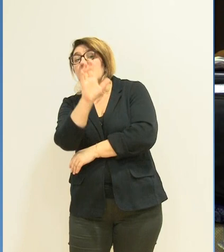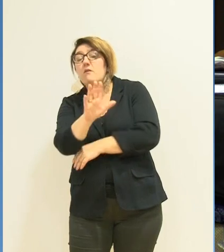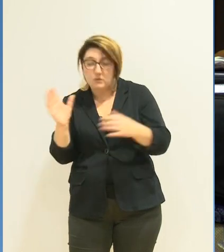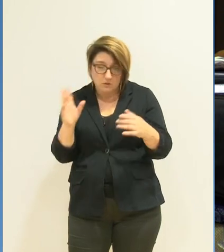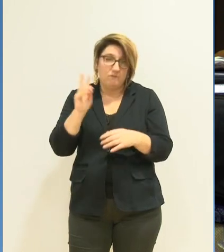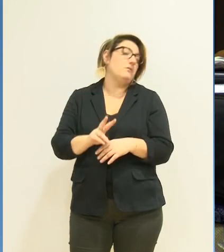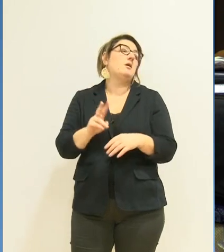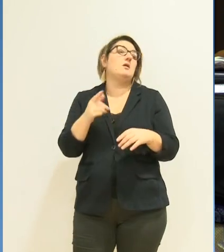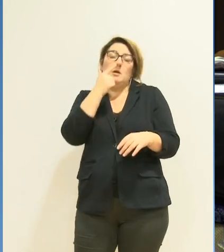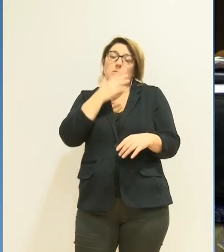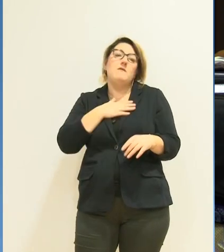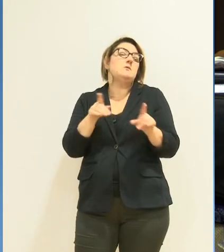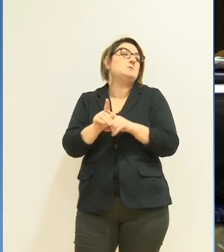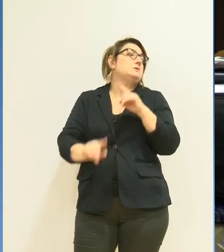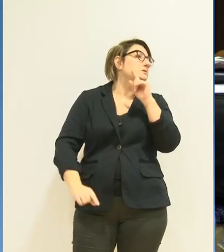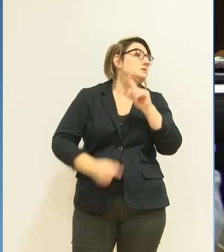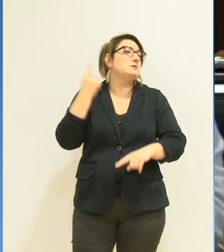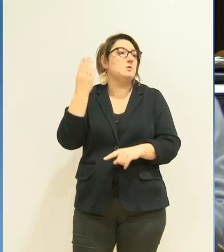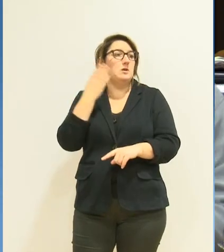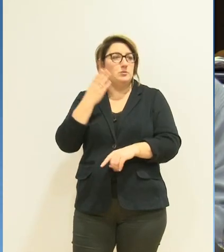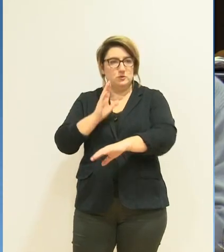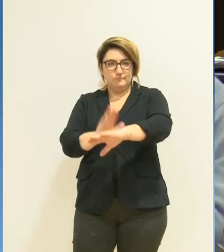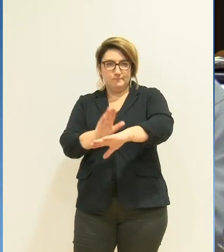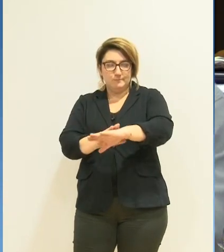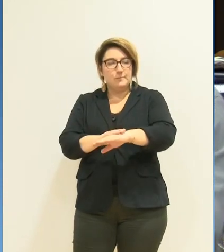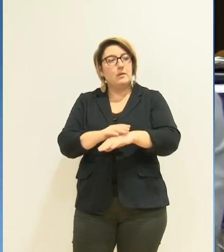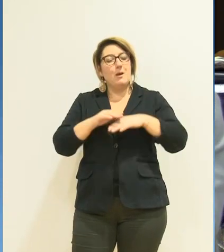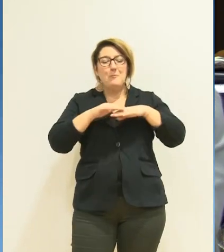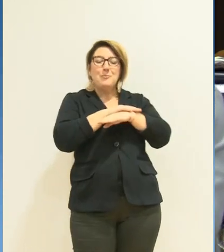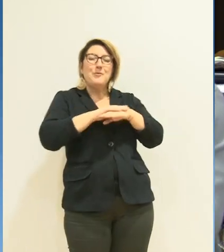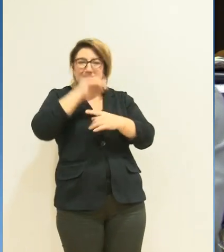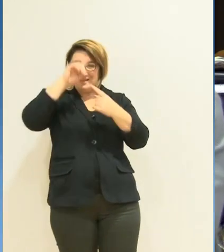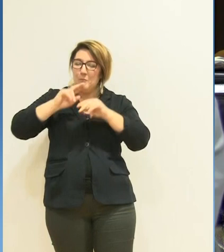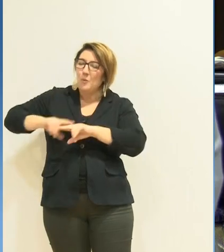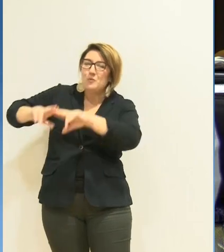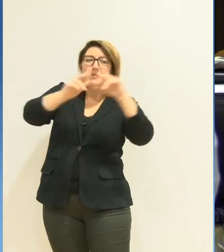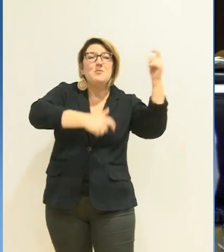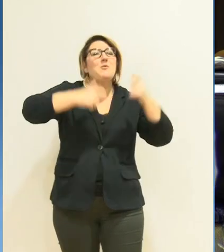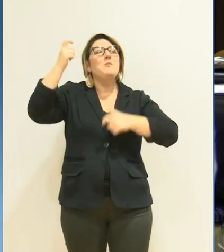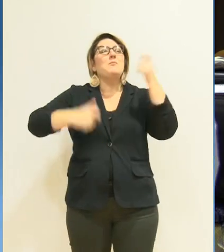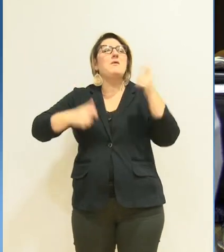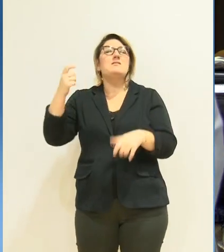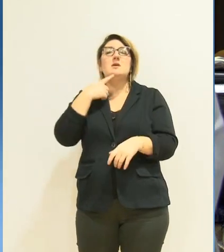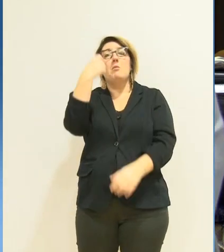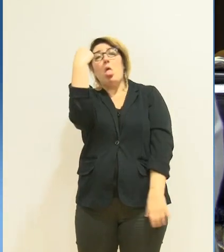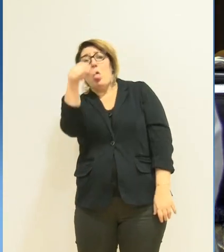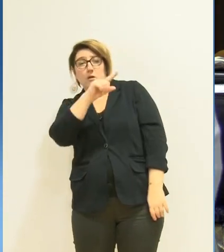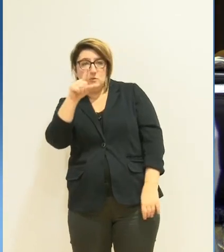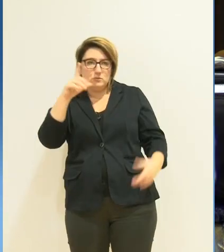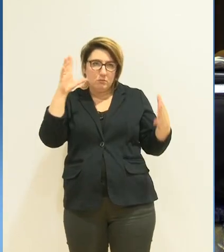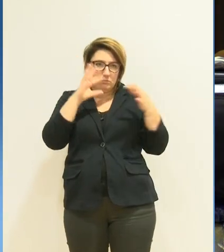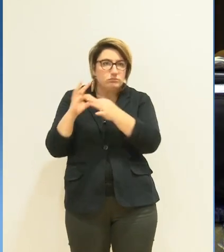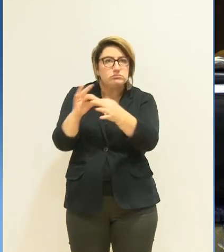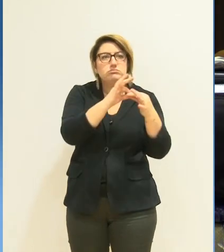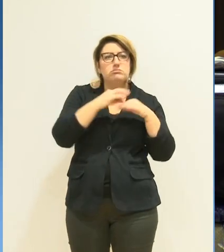indispensable de rappeler que cette politique s'inscrit dans un cadre global moi je suis toujours surpris de voir